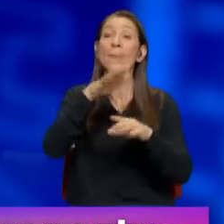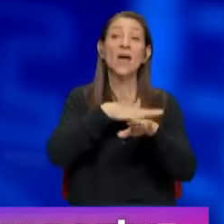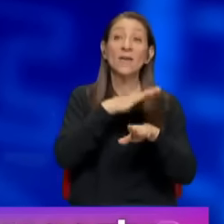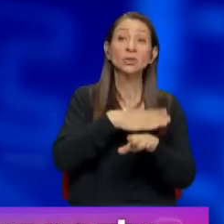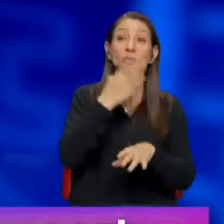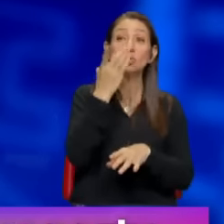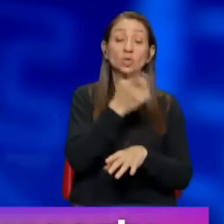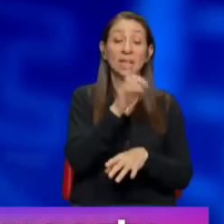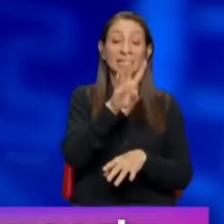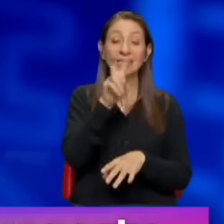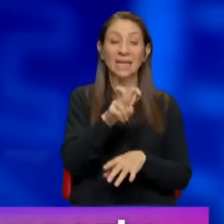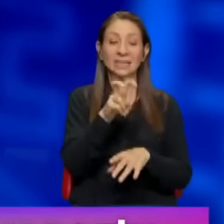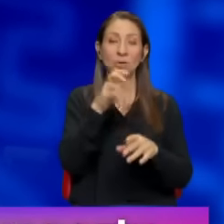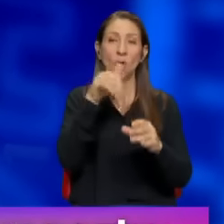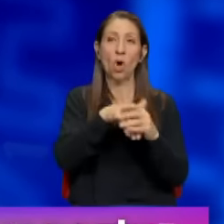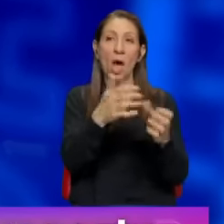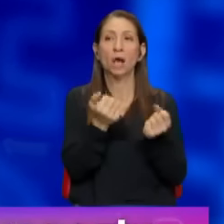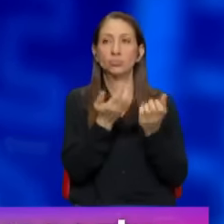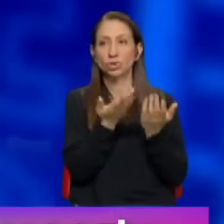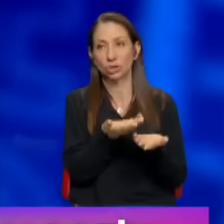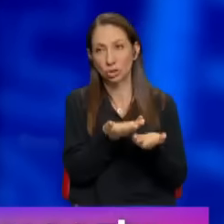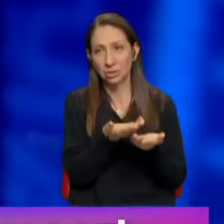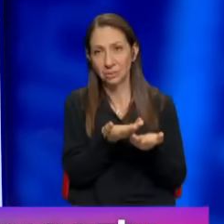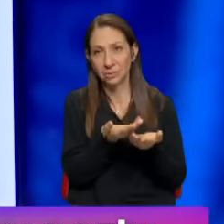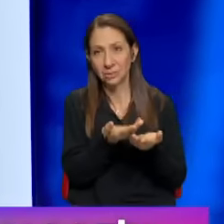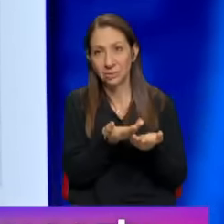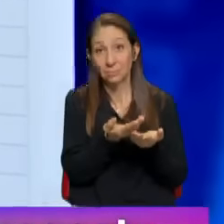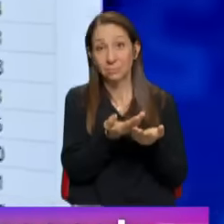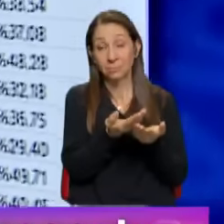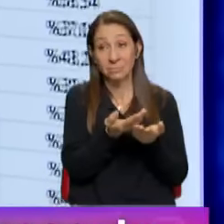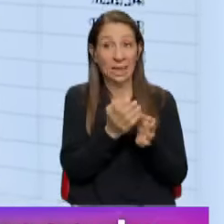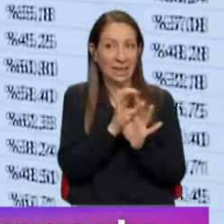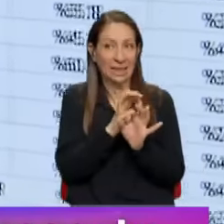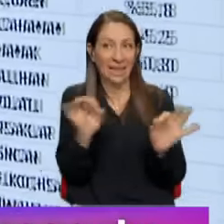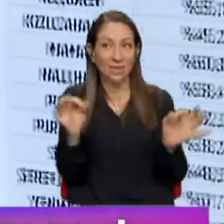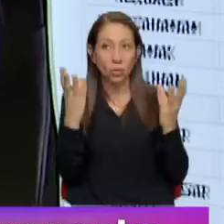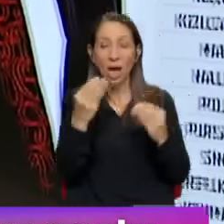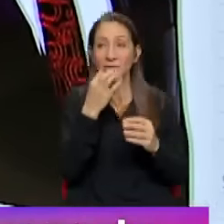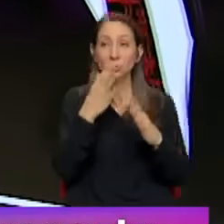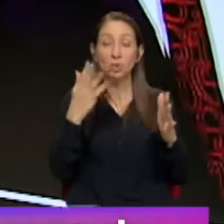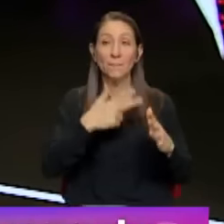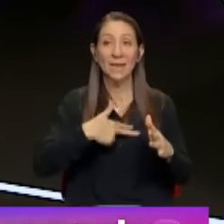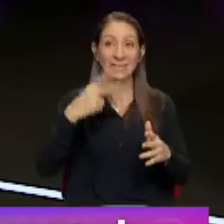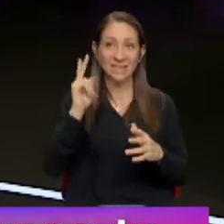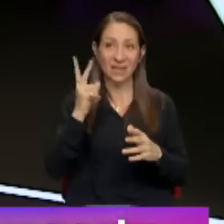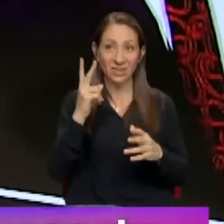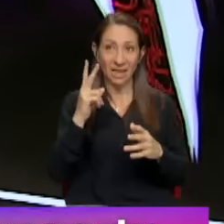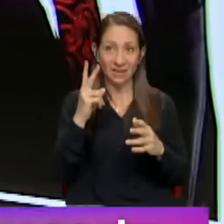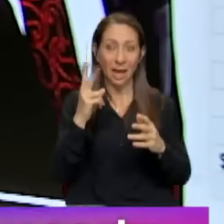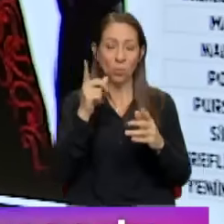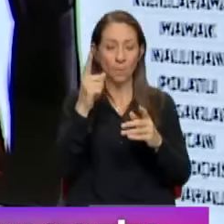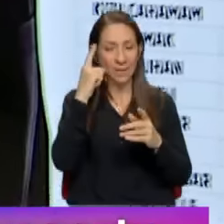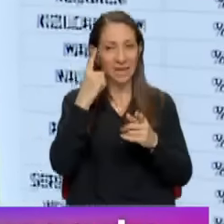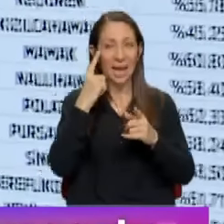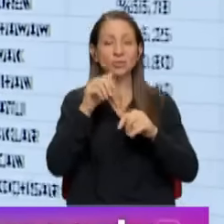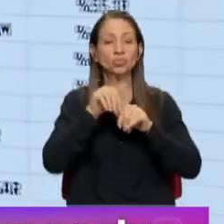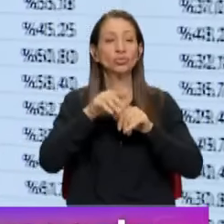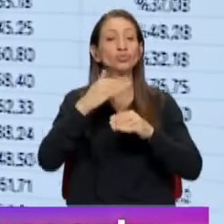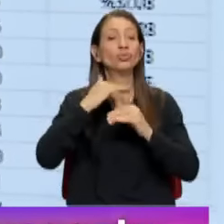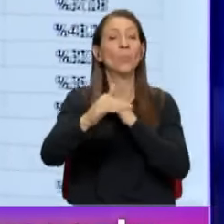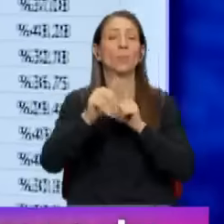%48,43 de Mansur Yavaş'a verilen oylar. Bu şekilde netleşti ve Ankara Büyükşehir Belediyesi tarafından da bu bilgiler